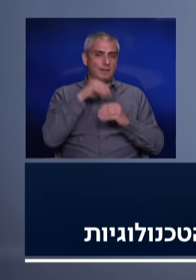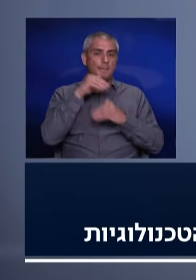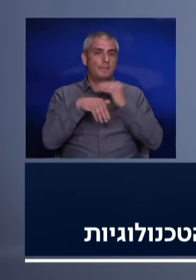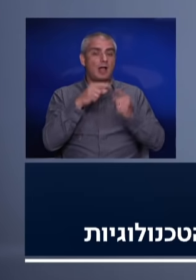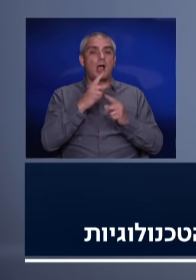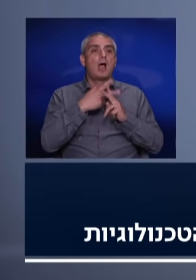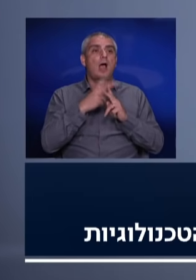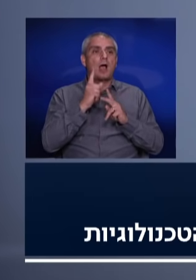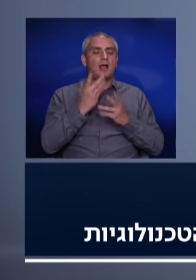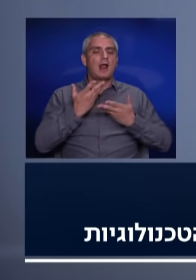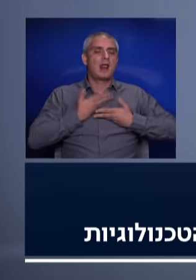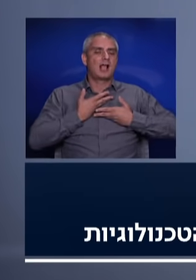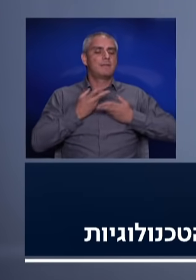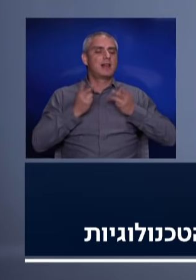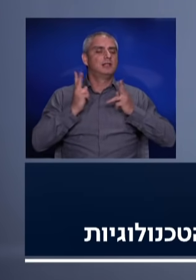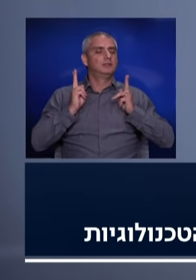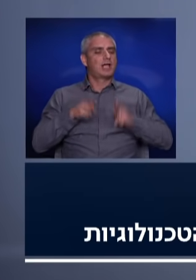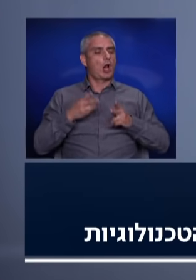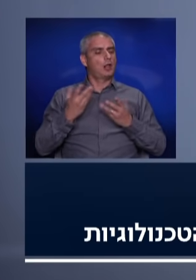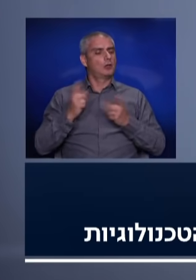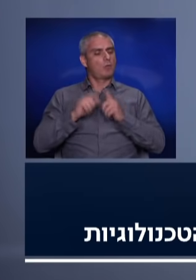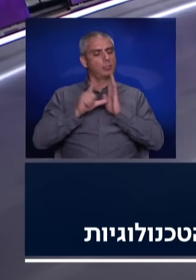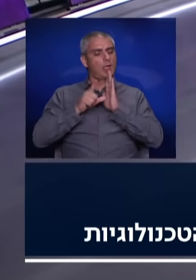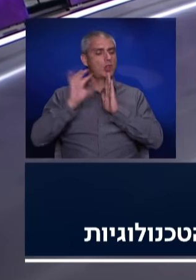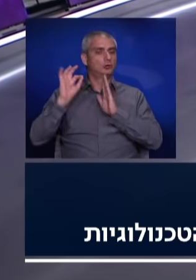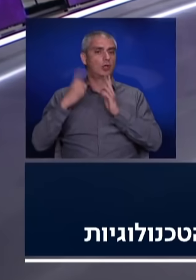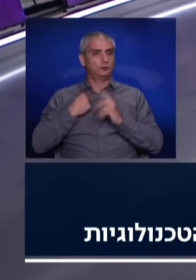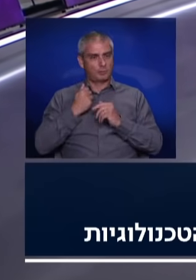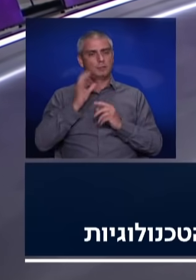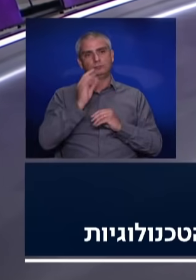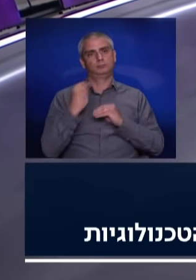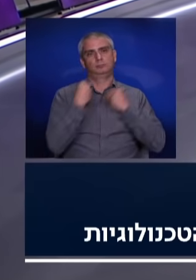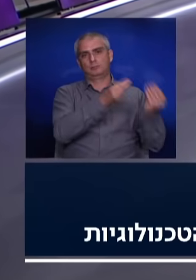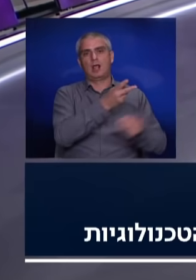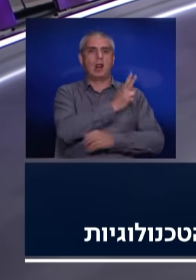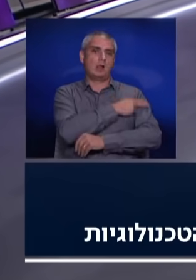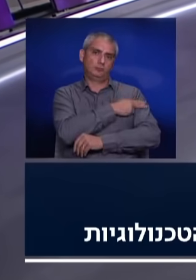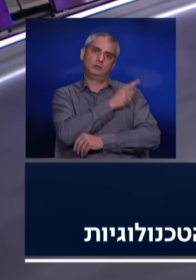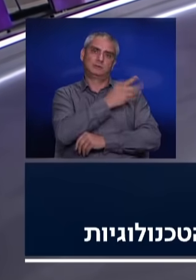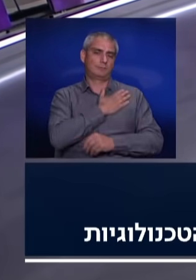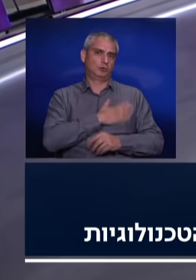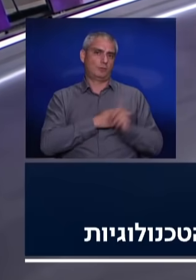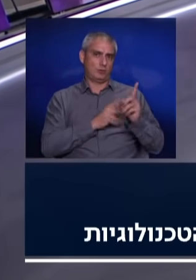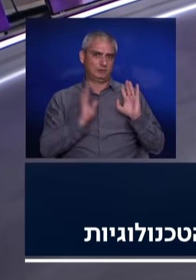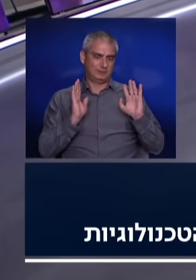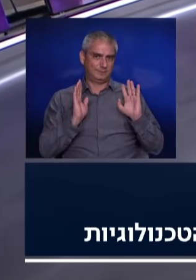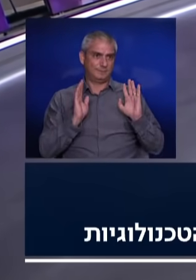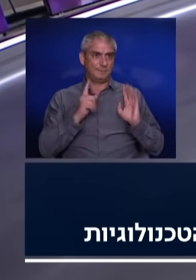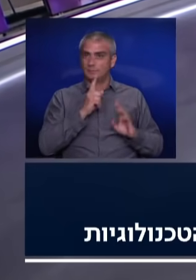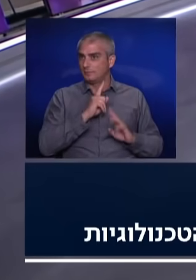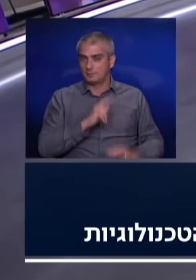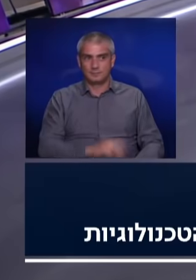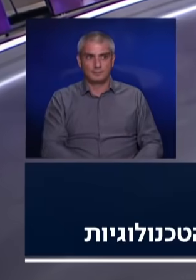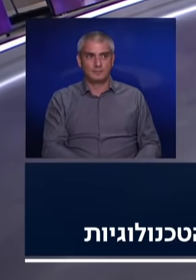אלא לקבל יכולות שיש היום בידי השבק לרשות המשטרה. זה מה שהמסר שמעבירה המשטרה לדרג